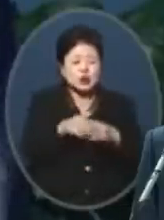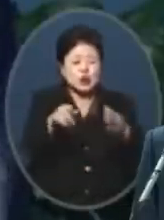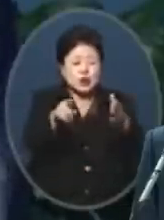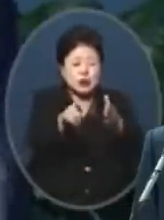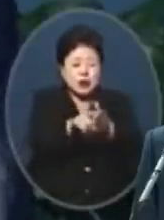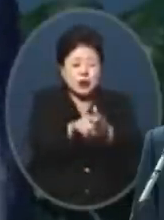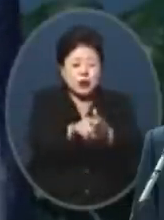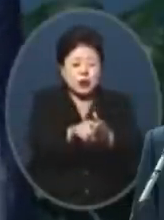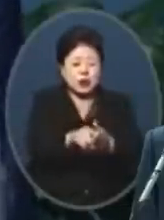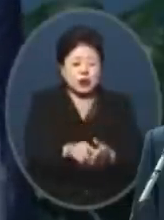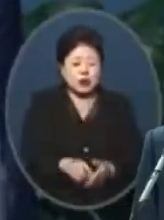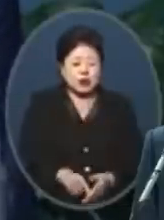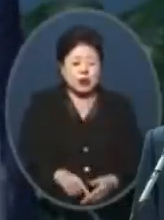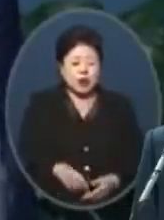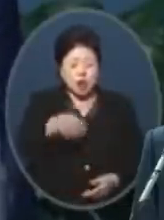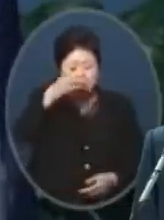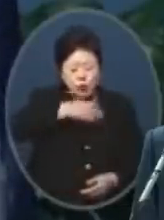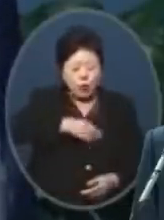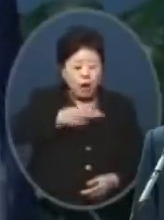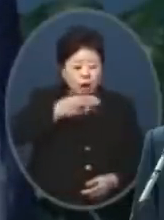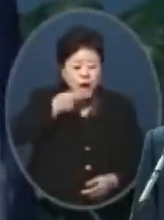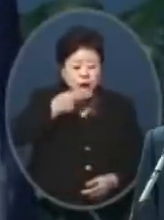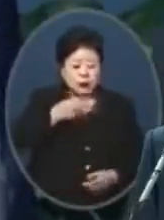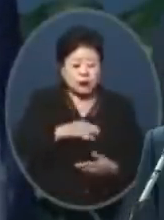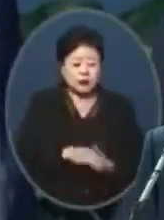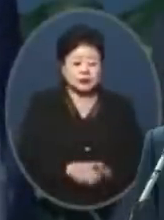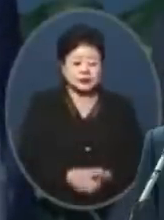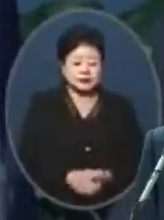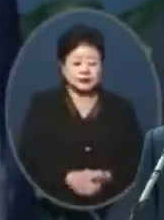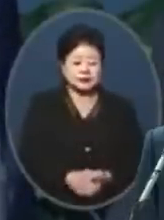믿었지 아무 효과가 없습니다. So one